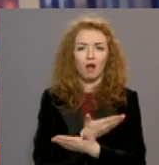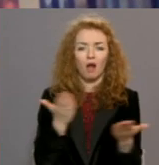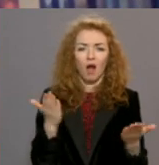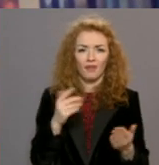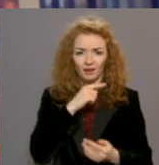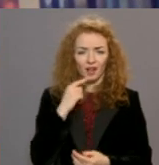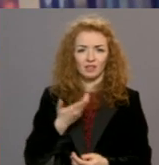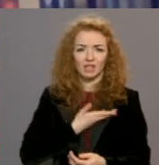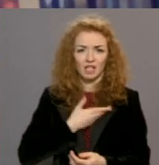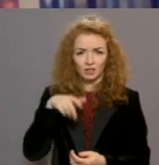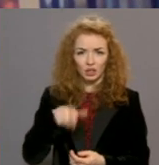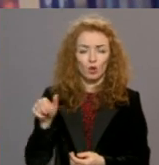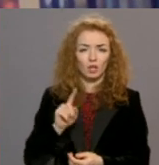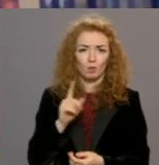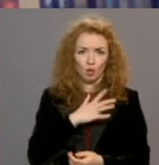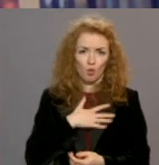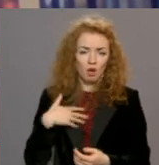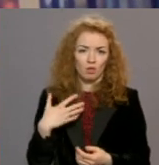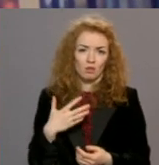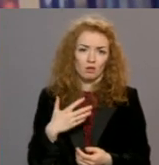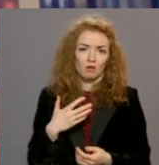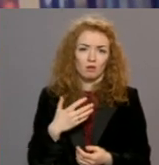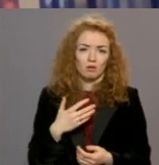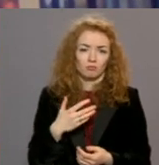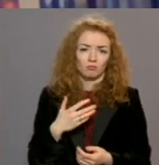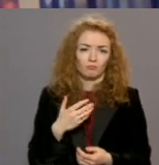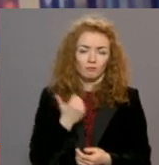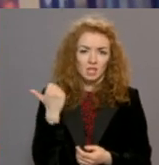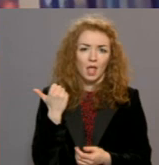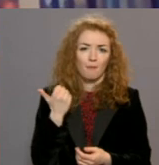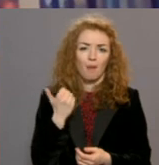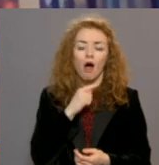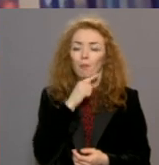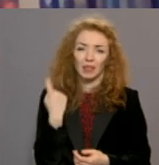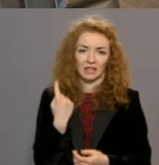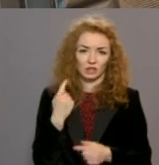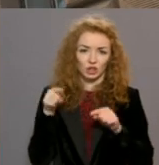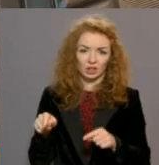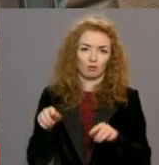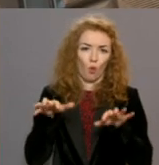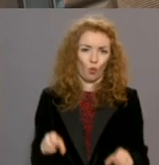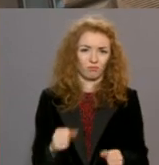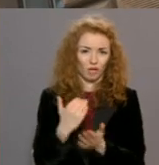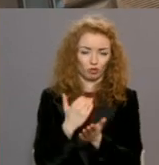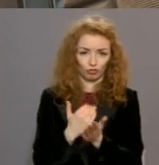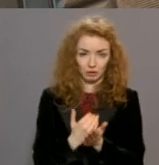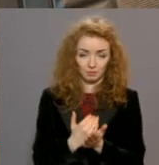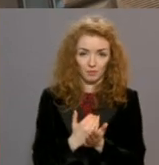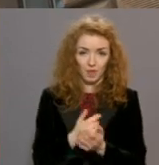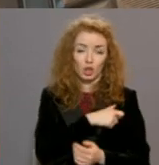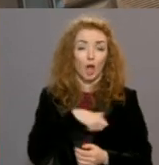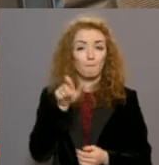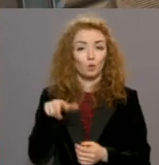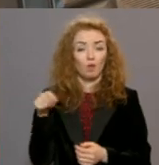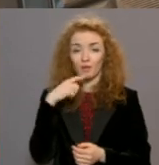Krievijas iedzīvotājiem, vismaz nozīmīgai daļai, parāda, cik ļoti viņiem ir apnicis šis režīms. Vairāk deputātu uzsvēra, ka